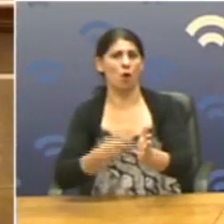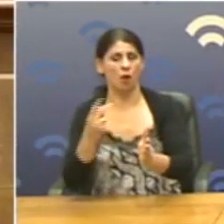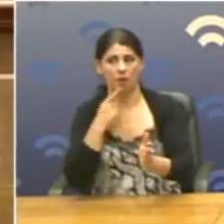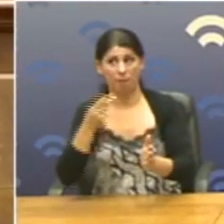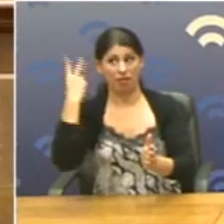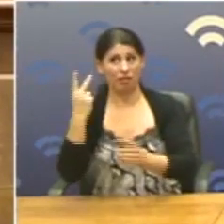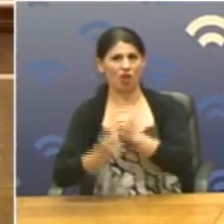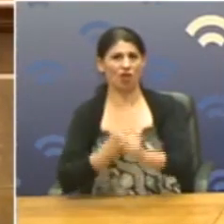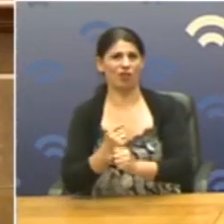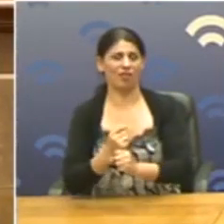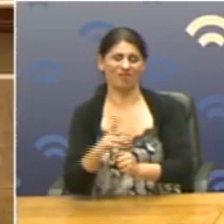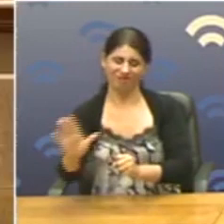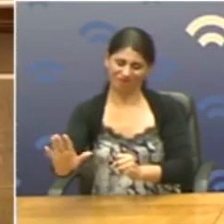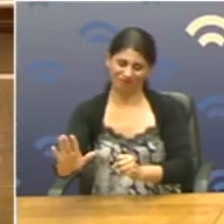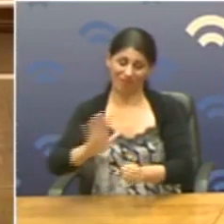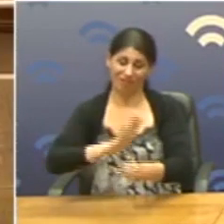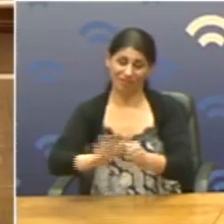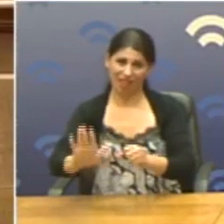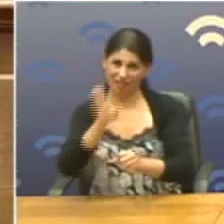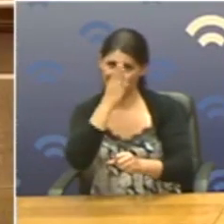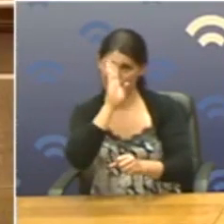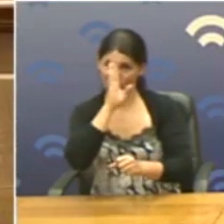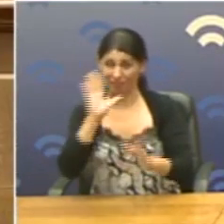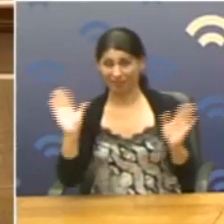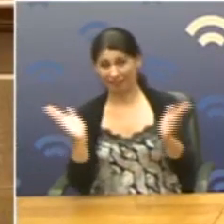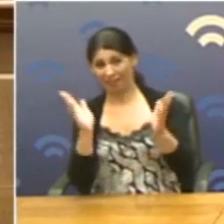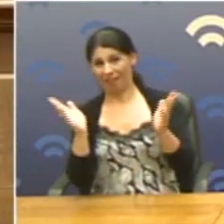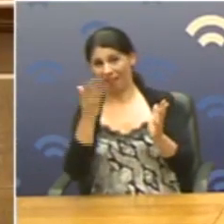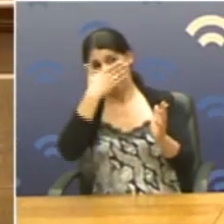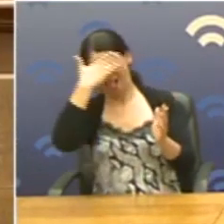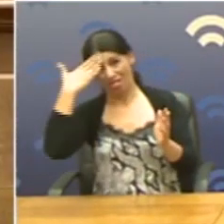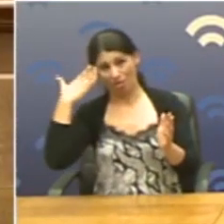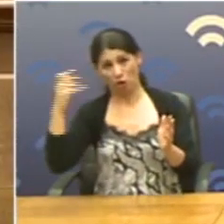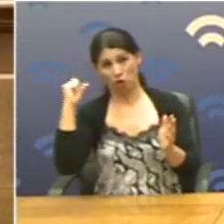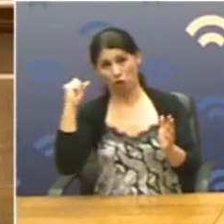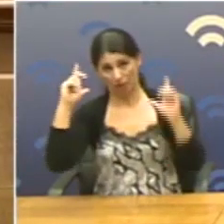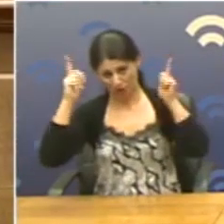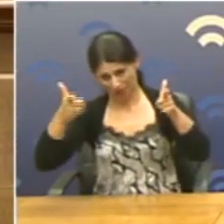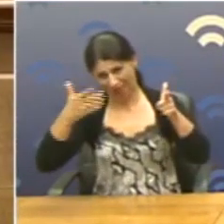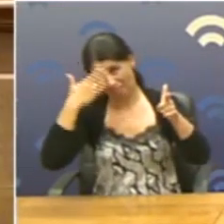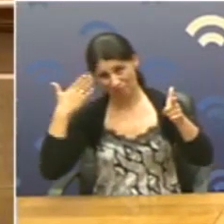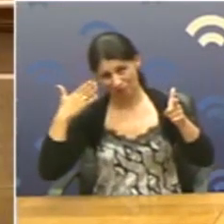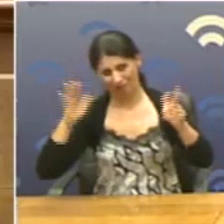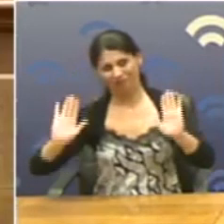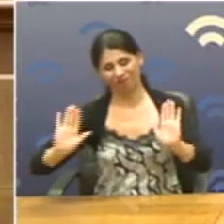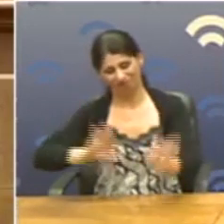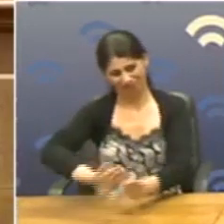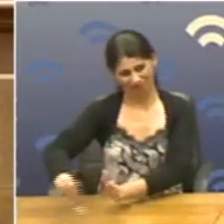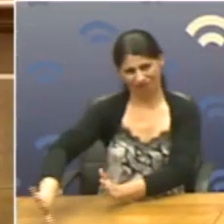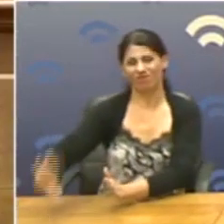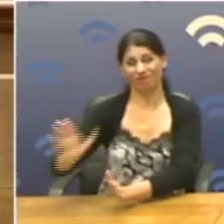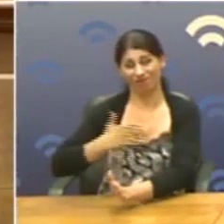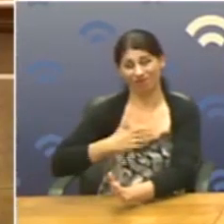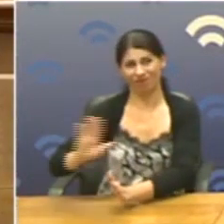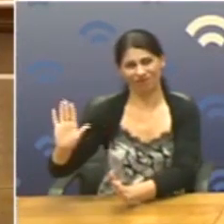με την υποκρισία και τη δήθεν αθωότητα της σοσιαλδημοκρατίας. Η Νέα Δημοκρατία σήμερα